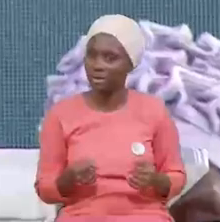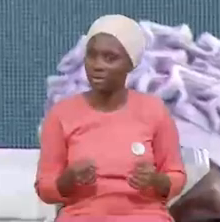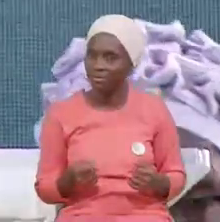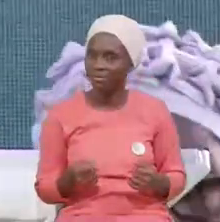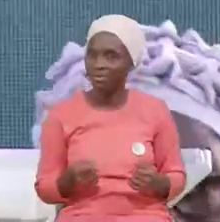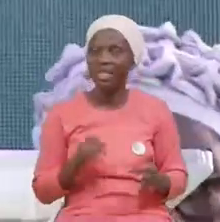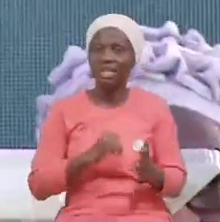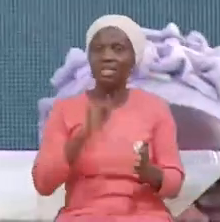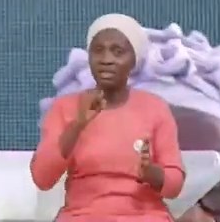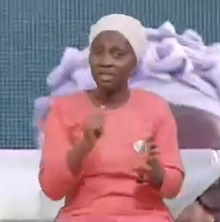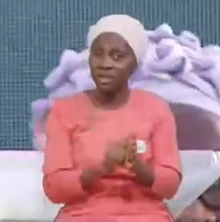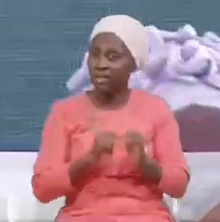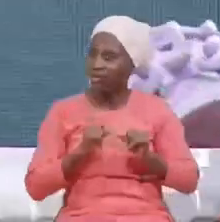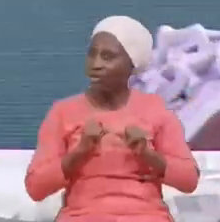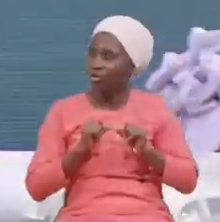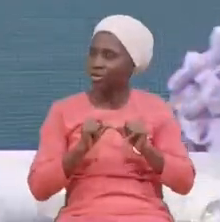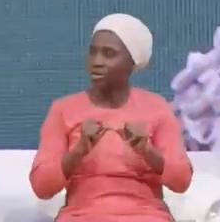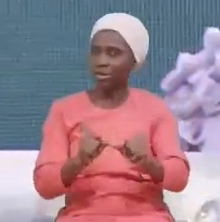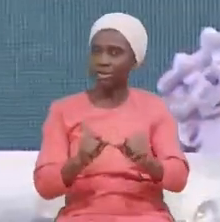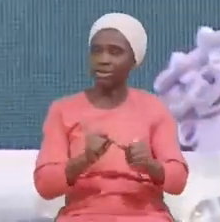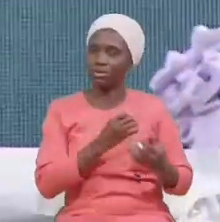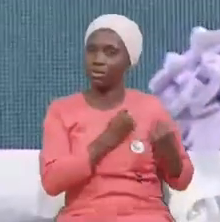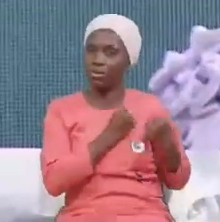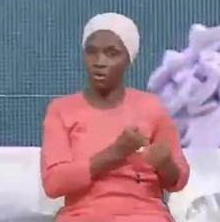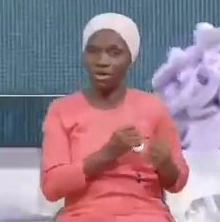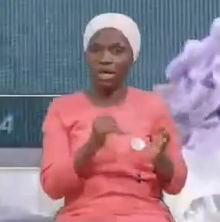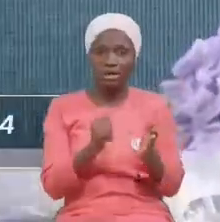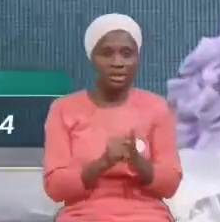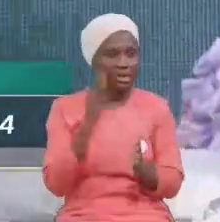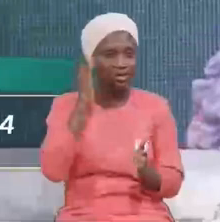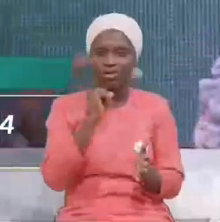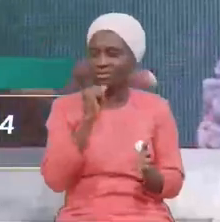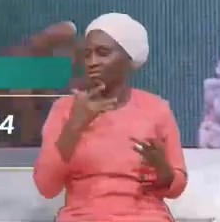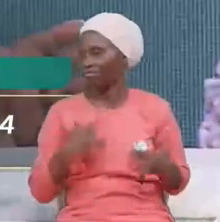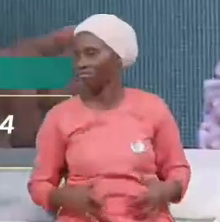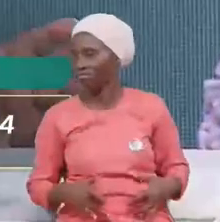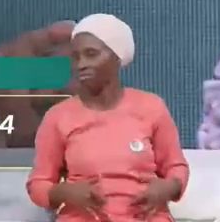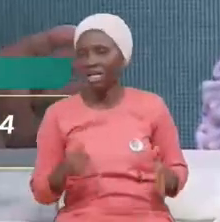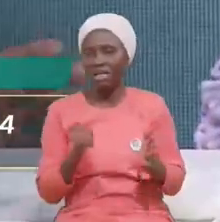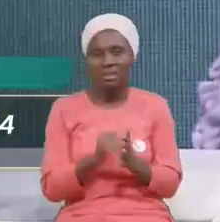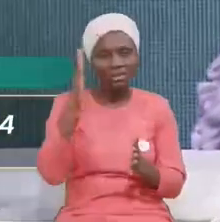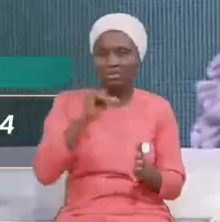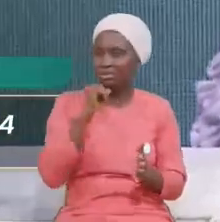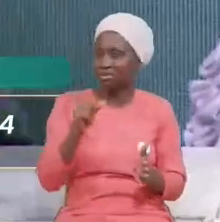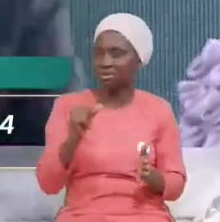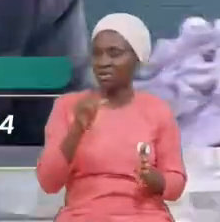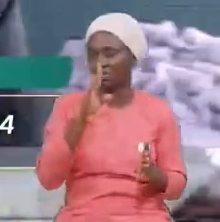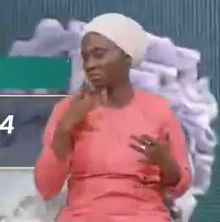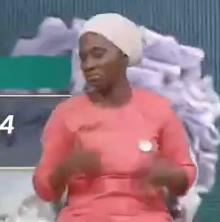c'est ce courage constant qui n'abandonne pas, qui ne cède pas.